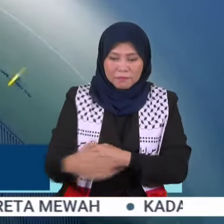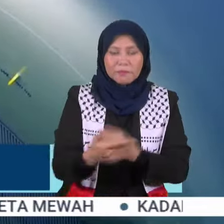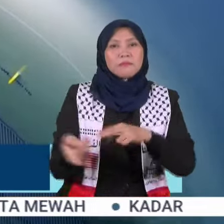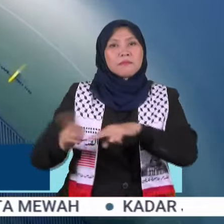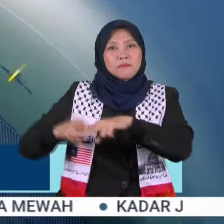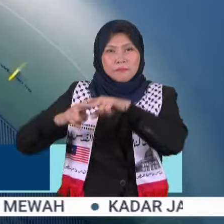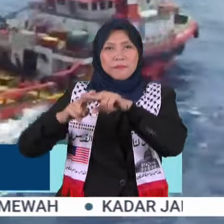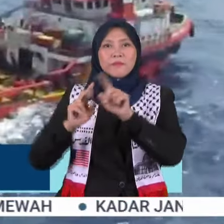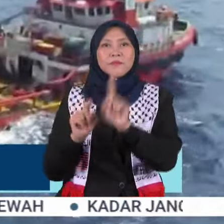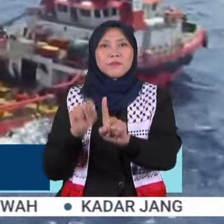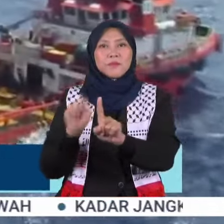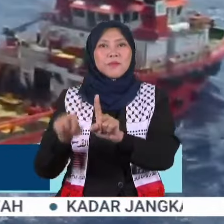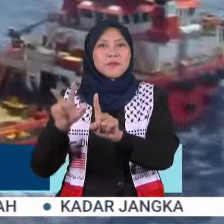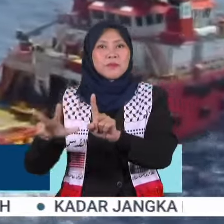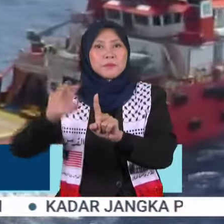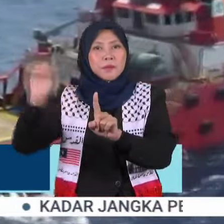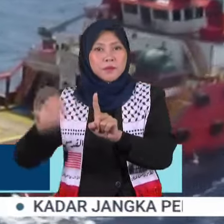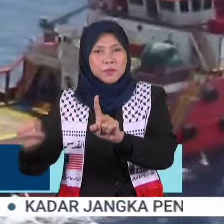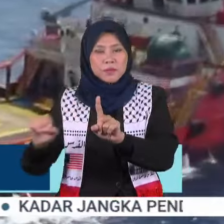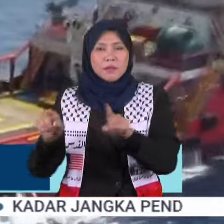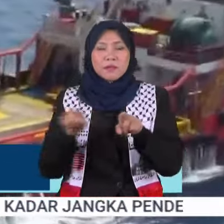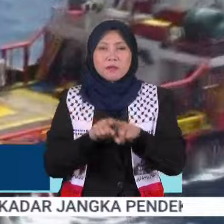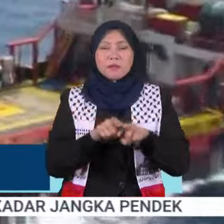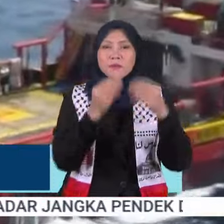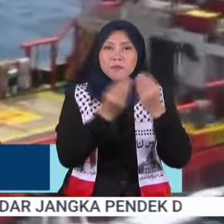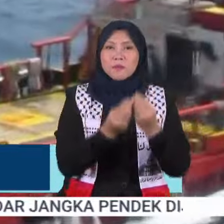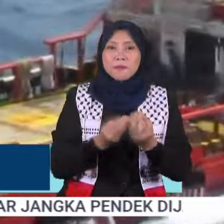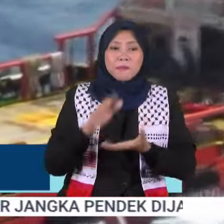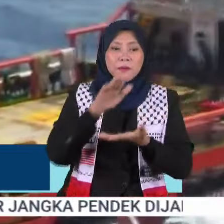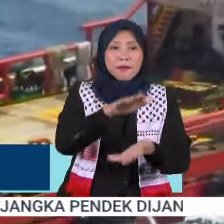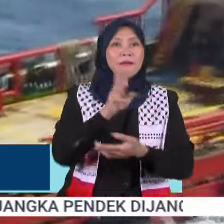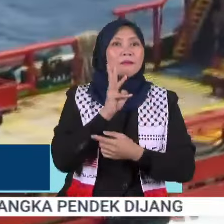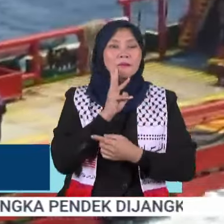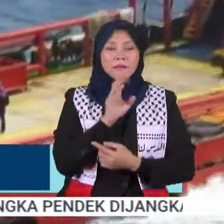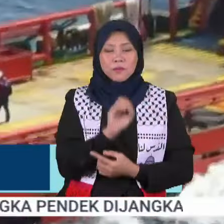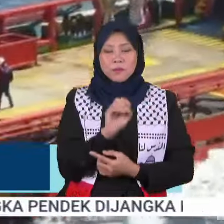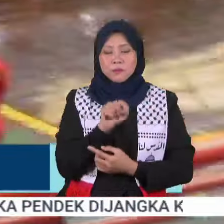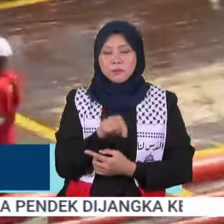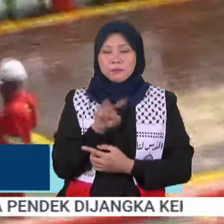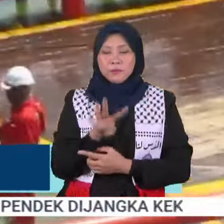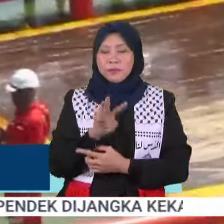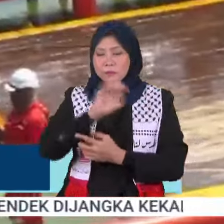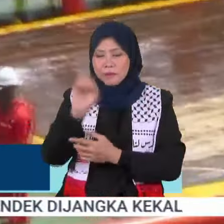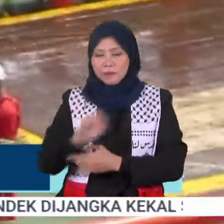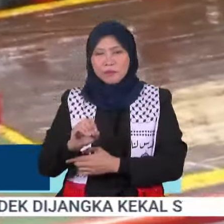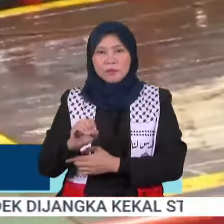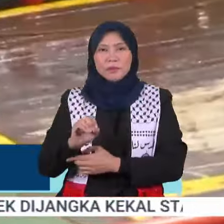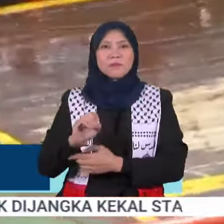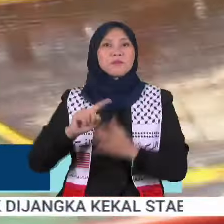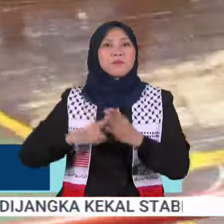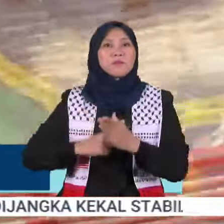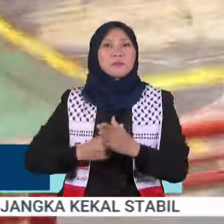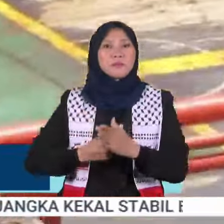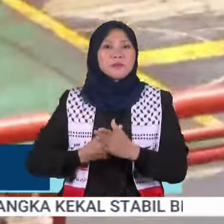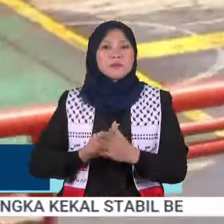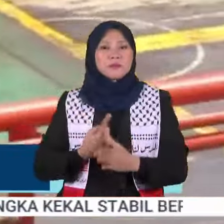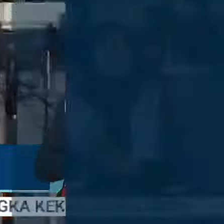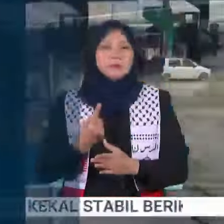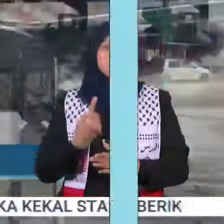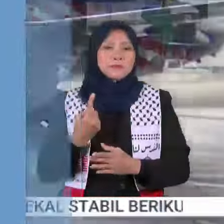meningkat 1.3%. Pada masa sama, indeks bekalan air meningkat 0.4% pada bulan dikaji.